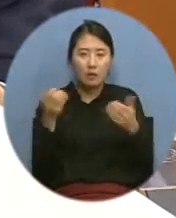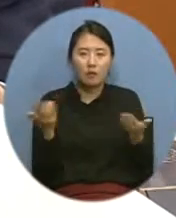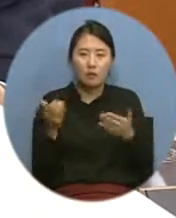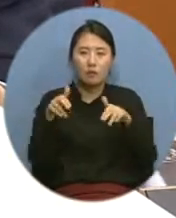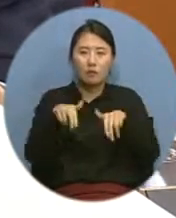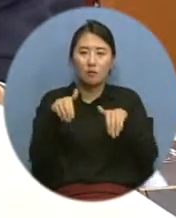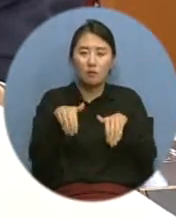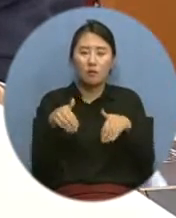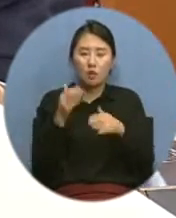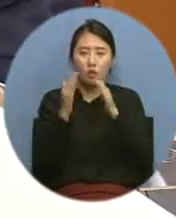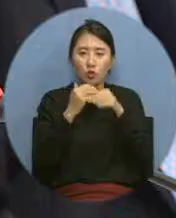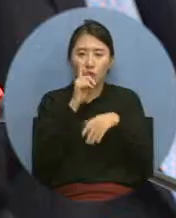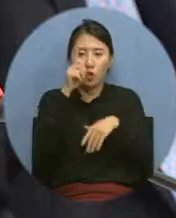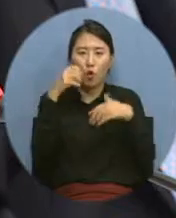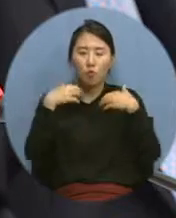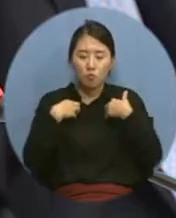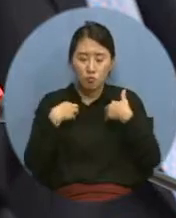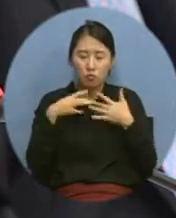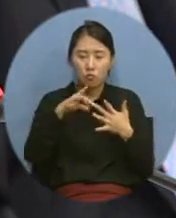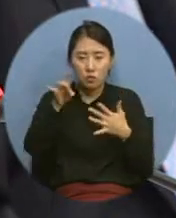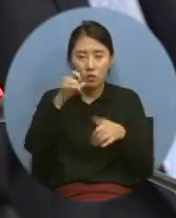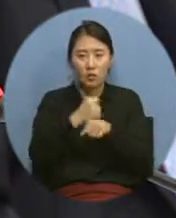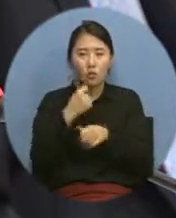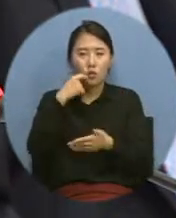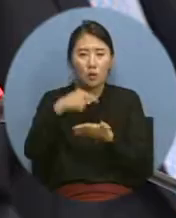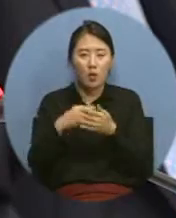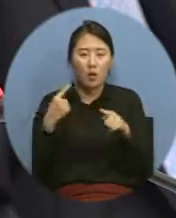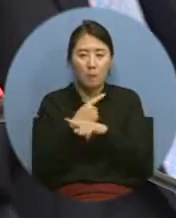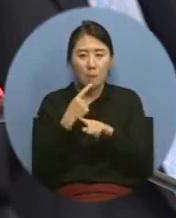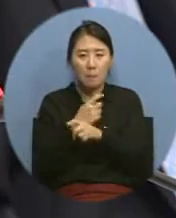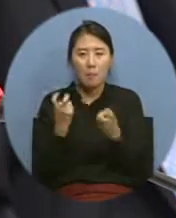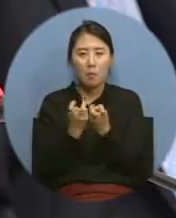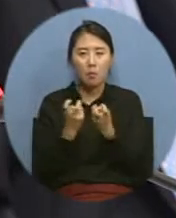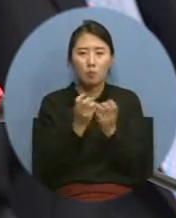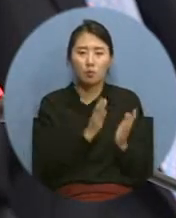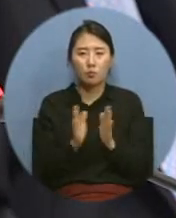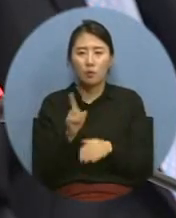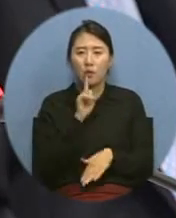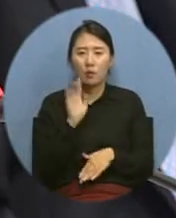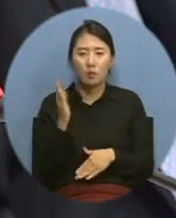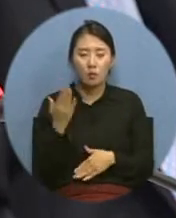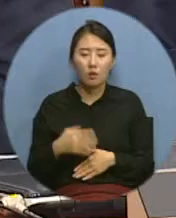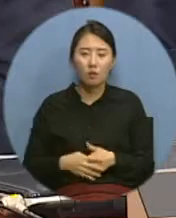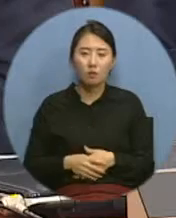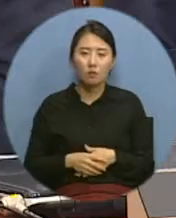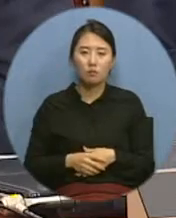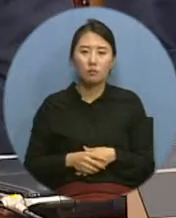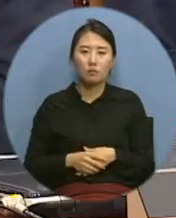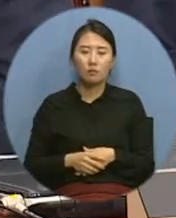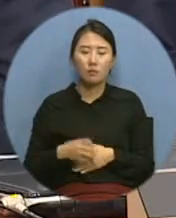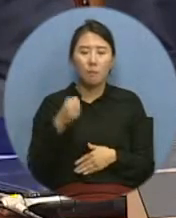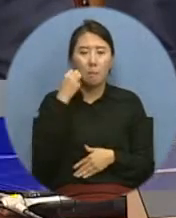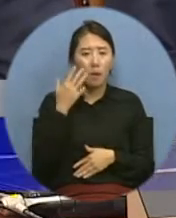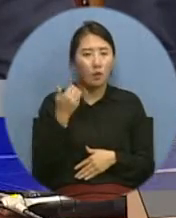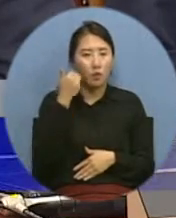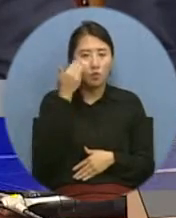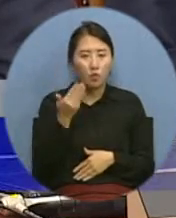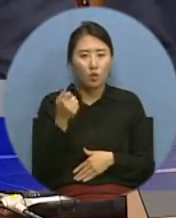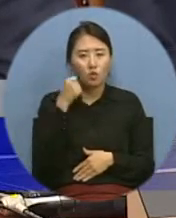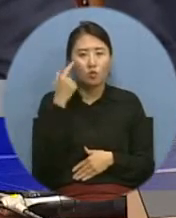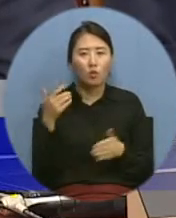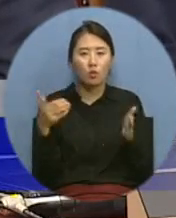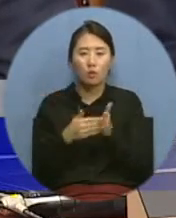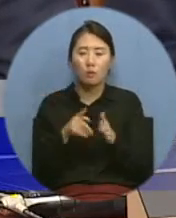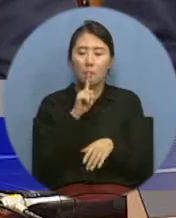선택입니다 신동우 위원은 개선 방향이 마련돼야 한다 고 지적했습니다 8개월 9개월 걸릴걸 6 일을